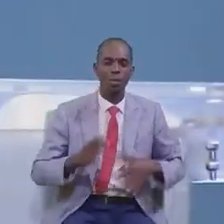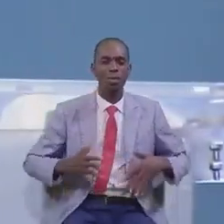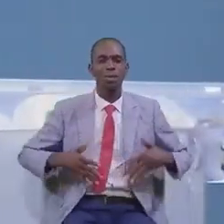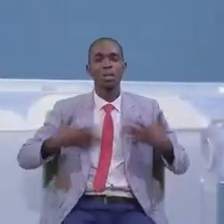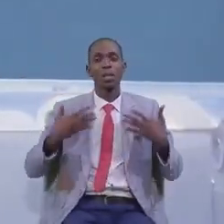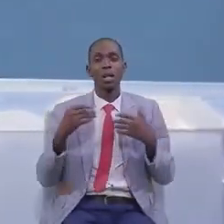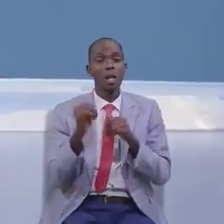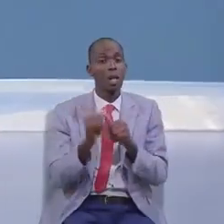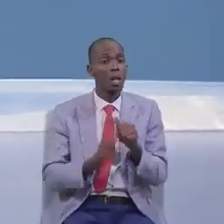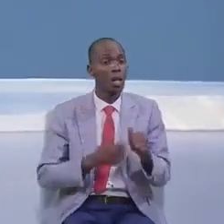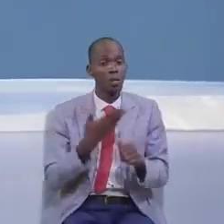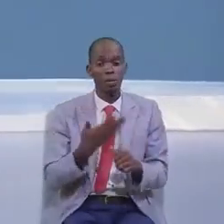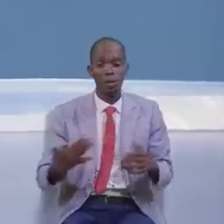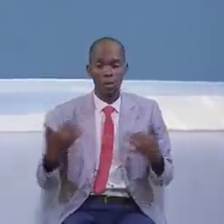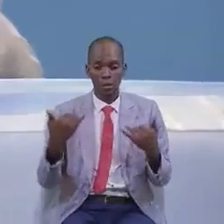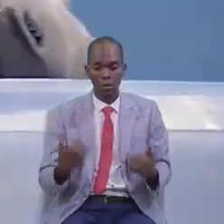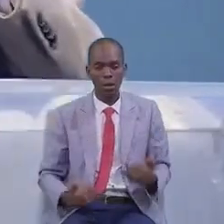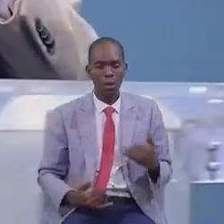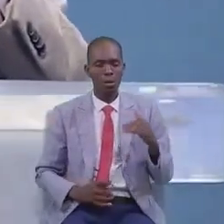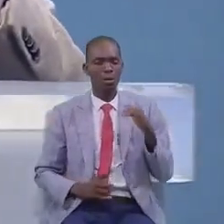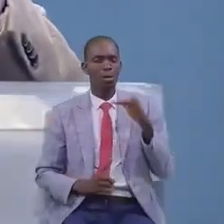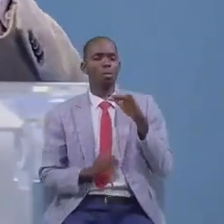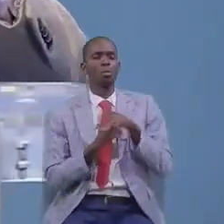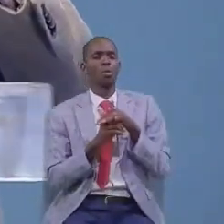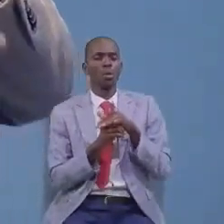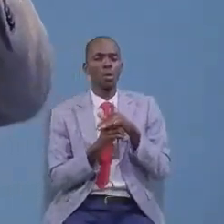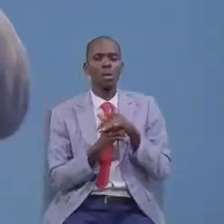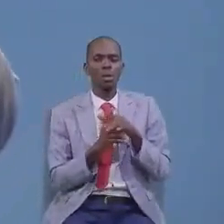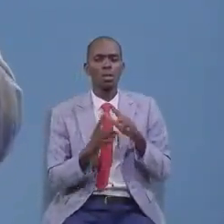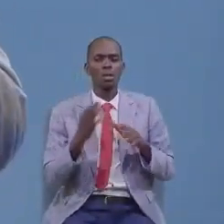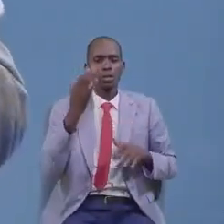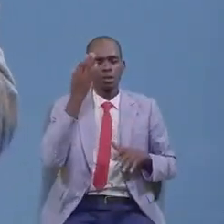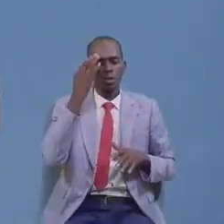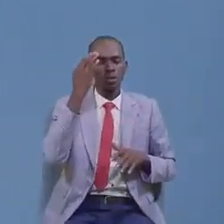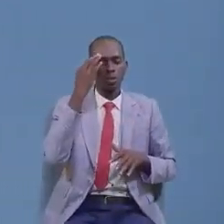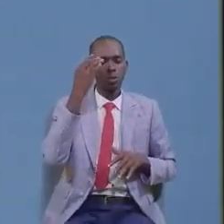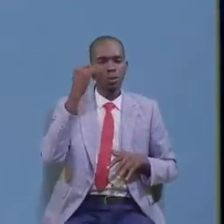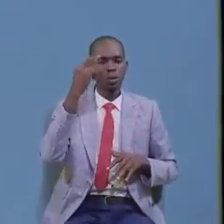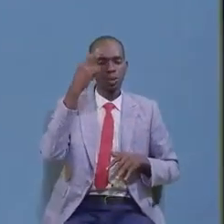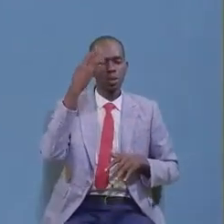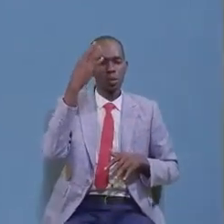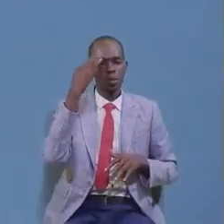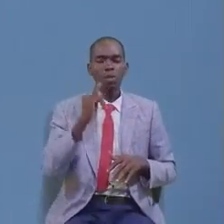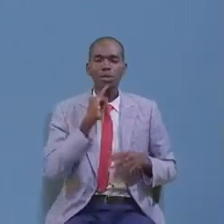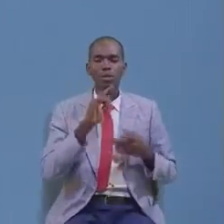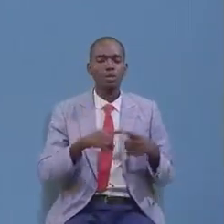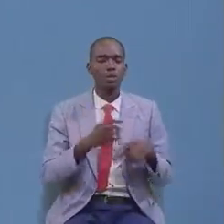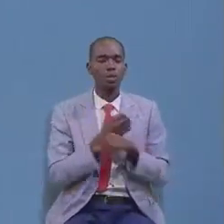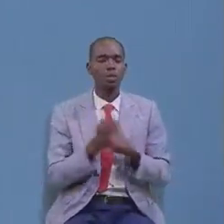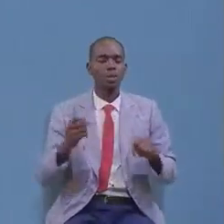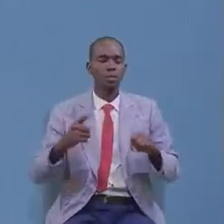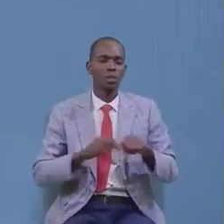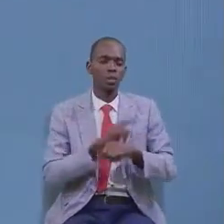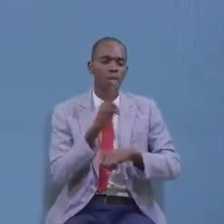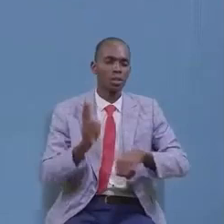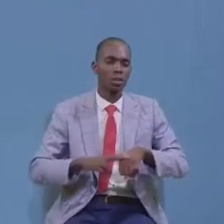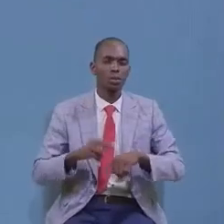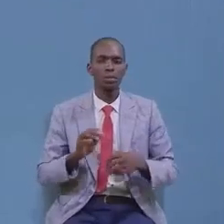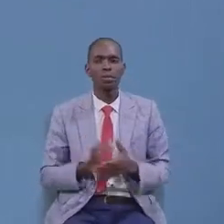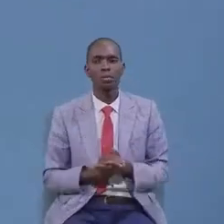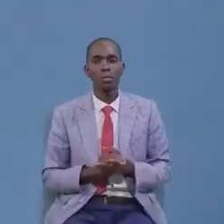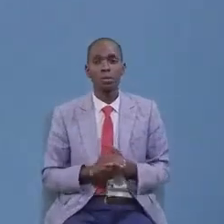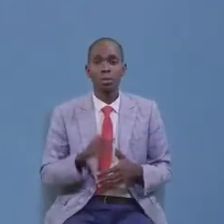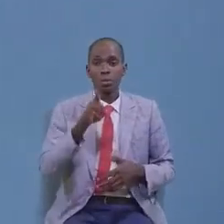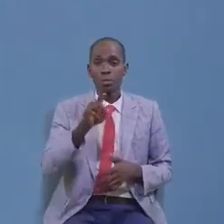కూడా. Everything now came. అన్ని వచ్చేసాయి. The nation. ఆ దేశం కోసం ప్రయోజనం అవుతున్నాయి. You are